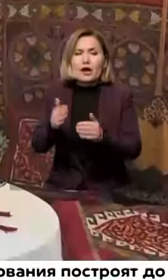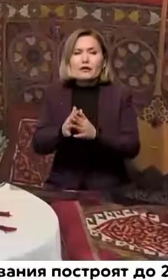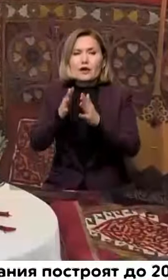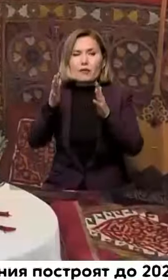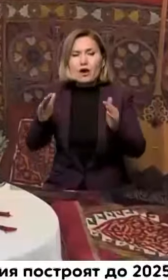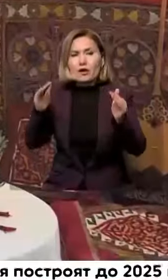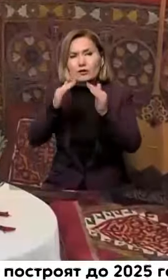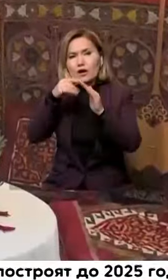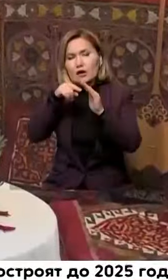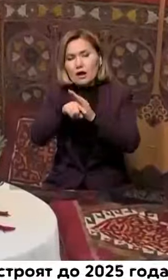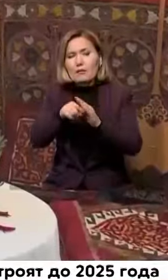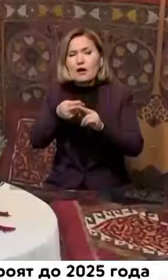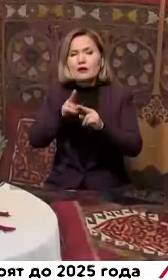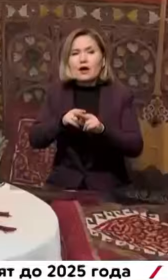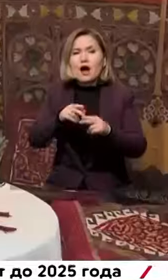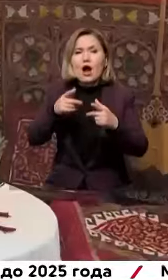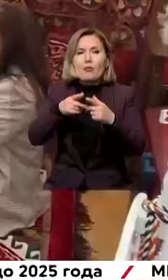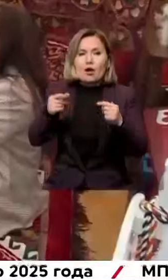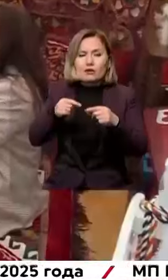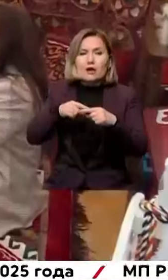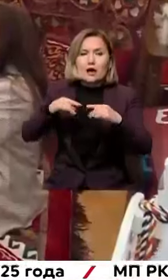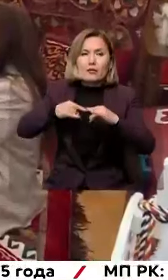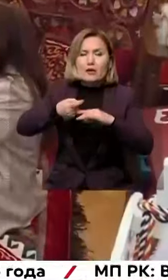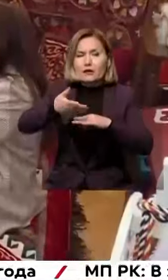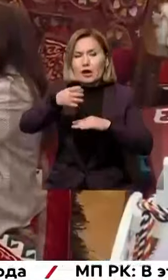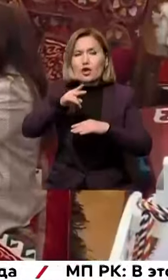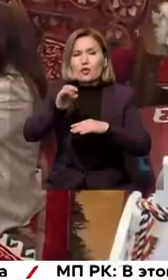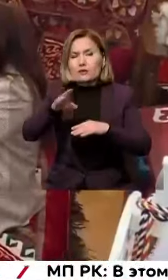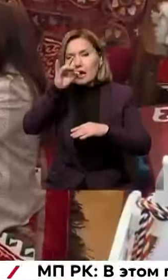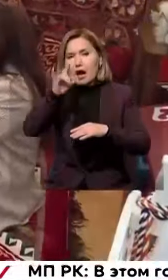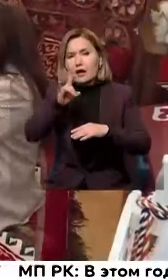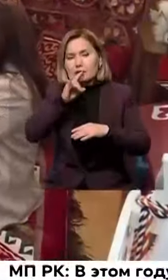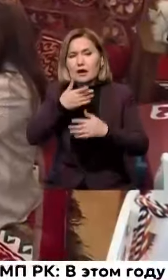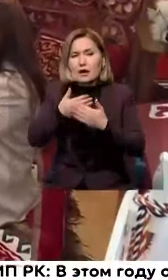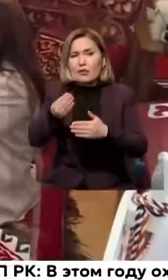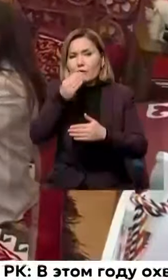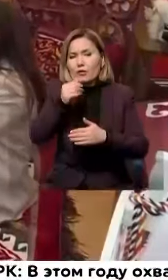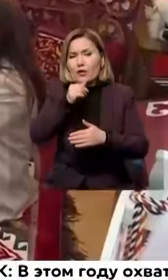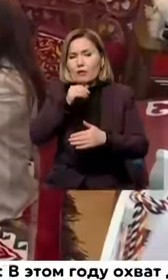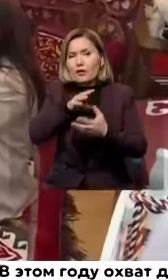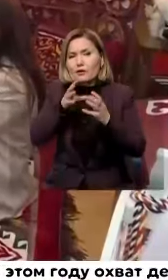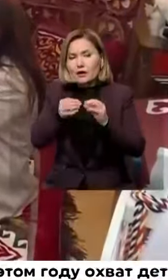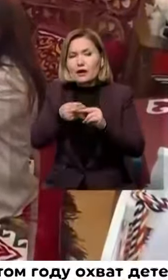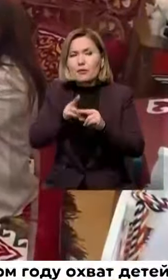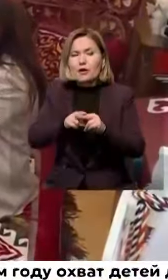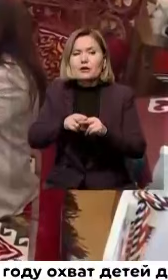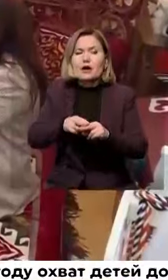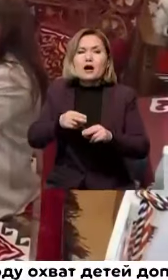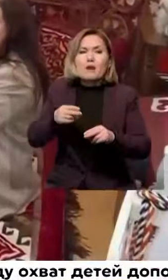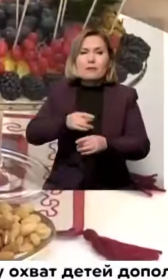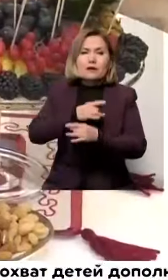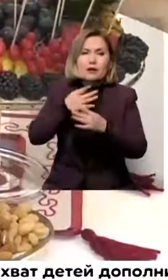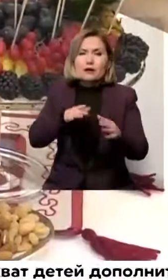астында бауырсақ, жент, қымыз, Наурыз көже сияқты қазақтың ұлттық тағамдарынан дәм татты. Жиналғандар мерекелік